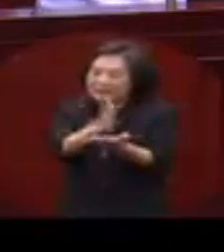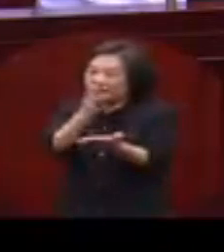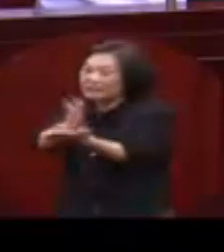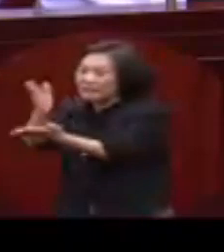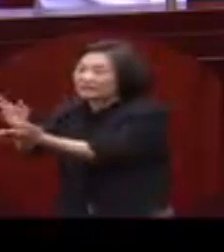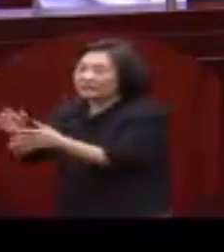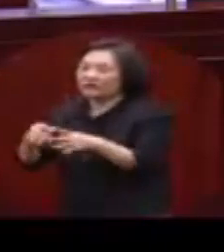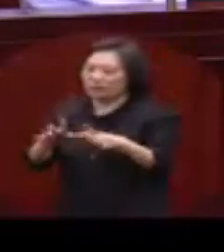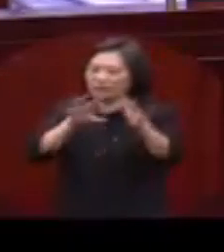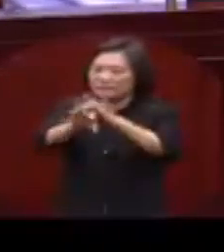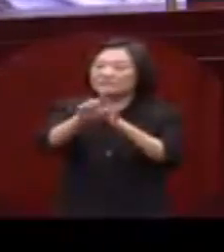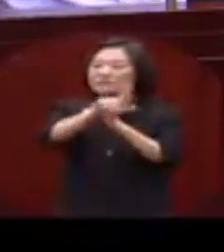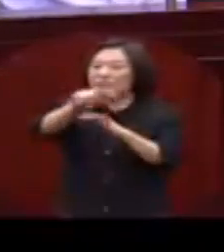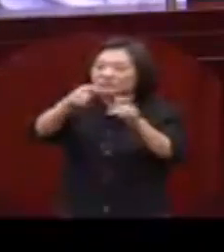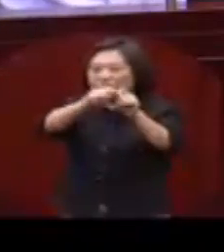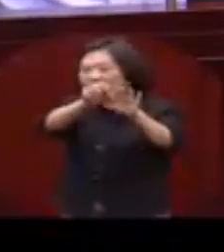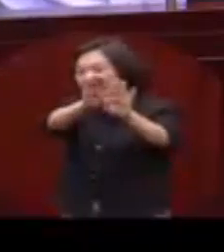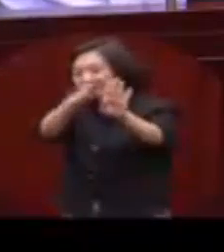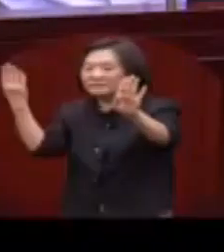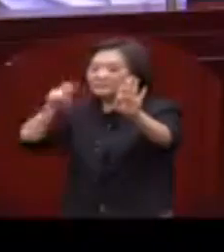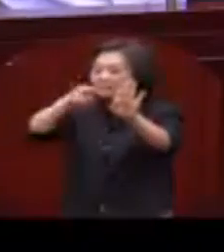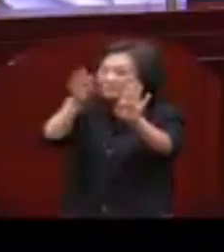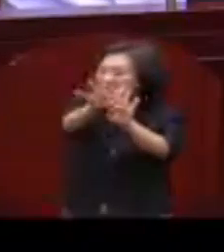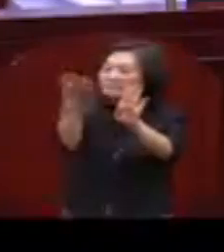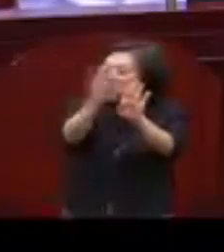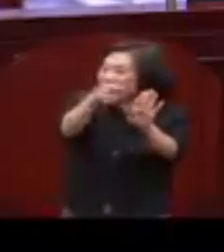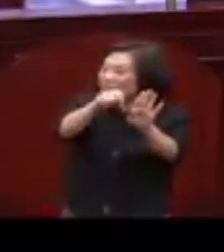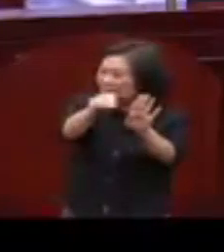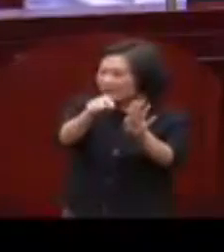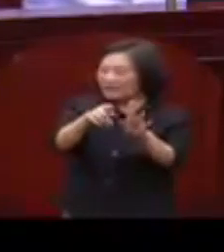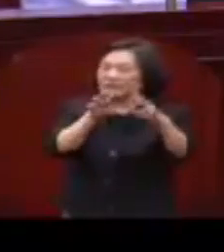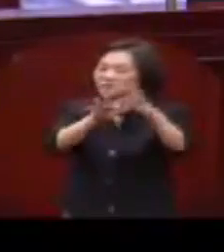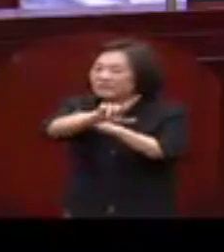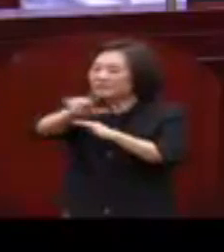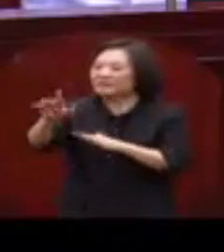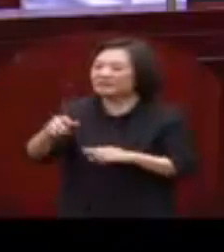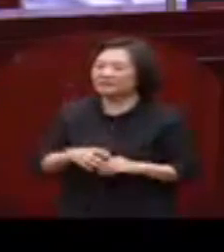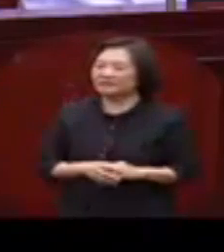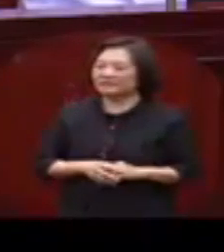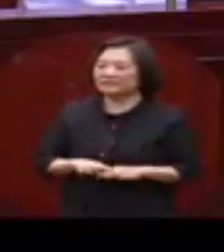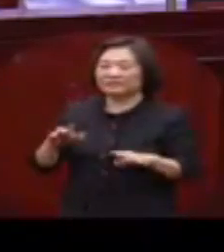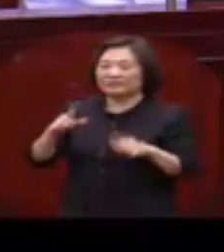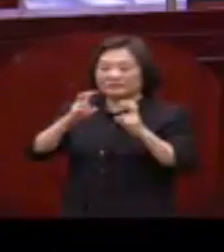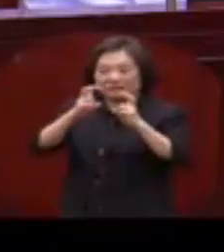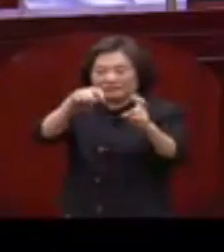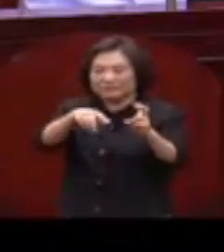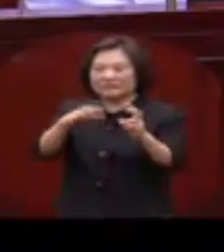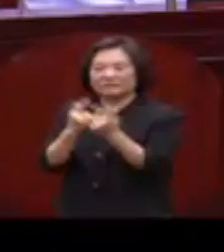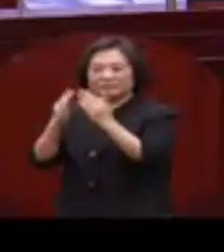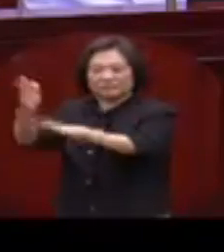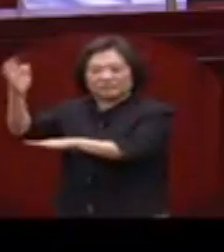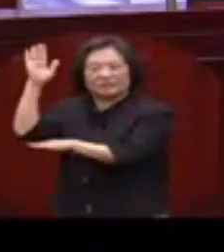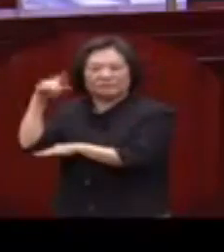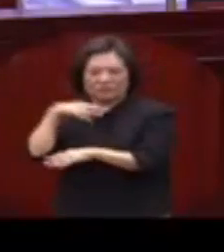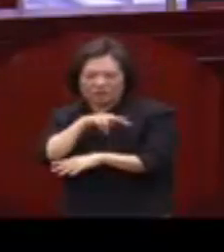置物柜哈、哦。所以捷运我认为这样，捷运是台北市政府里面的，应该它扮演